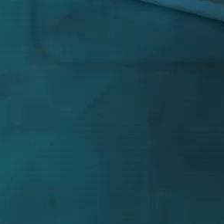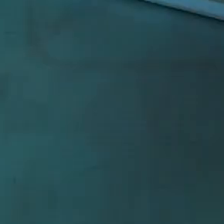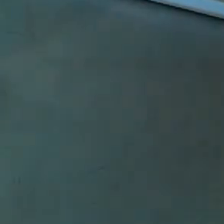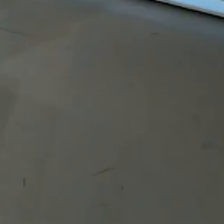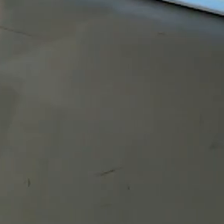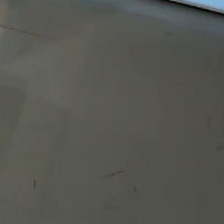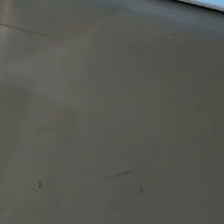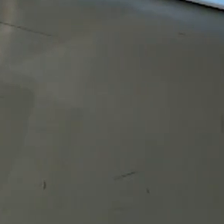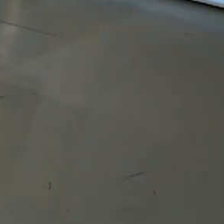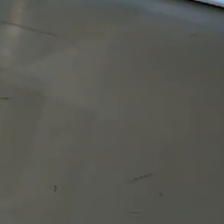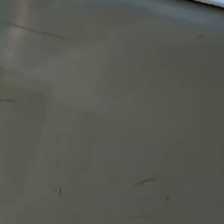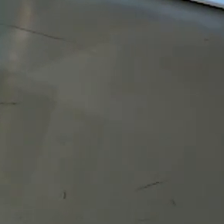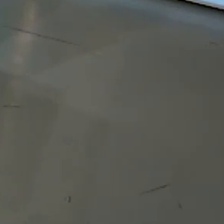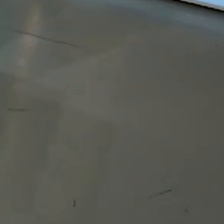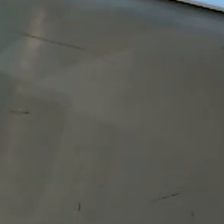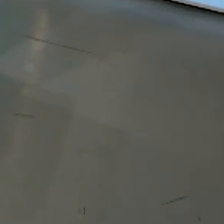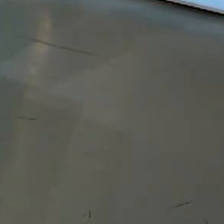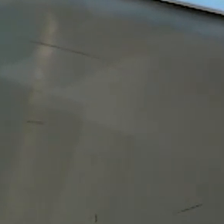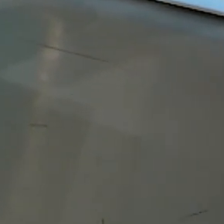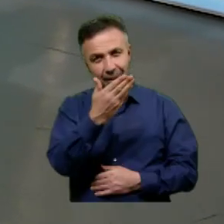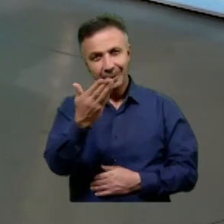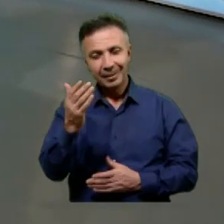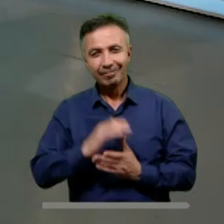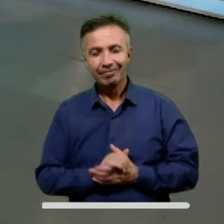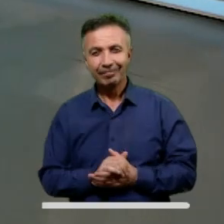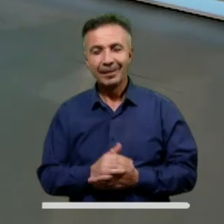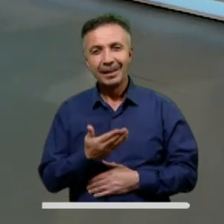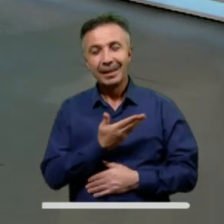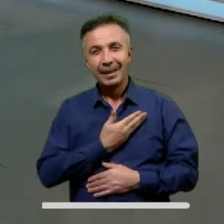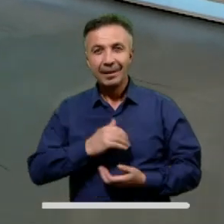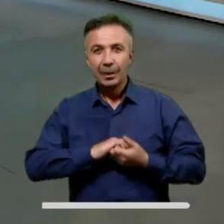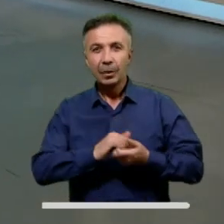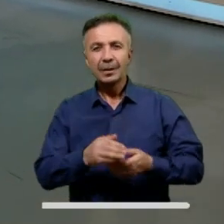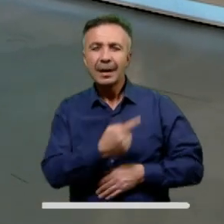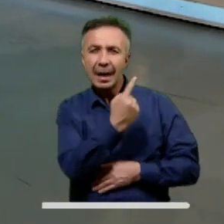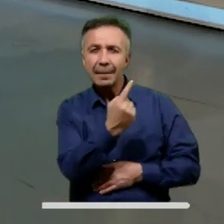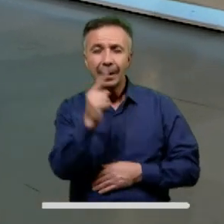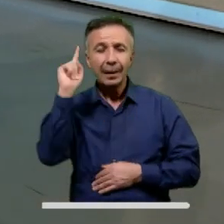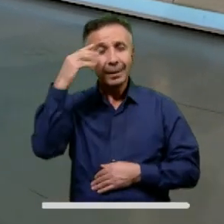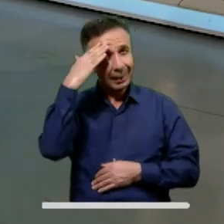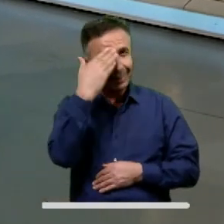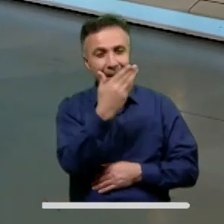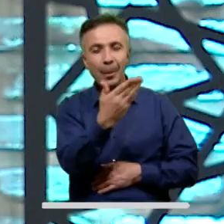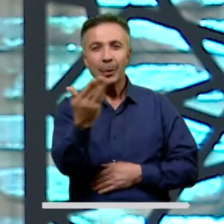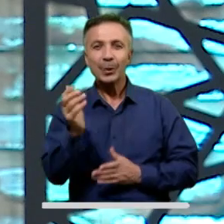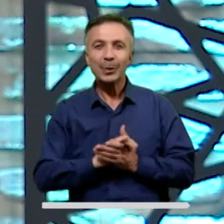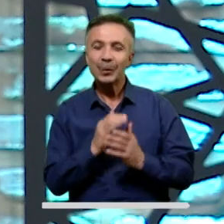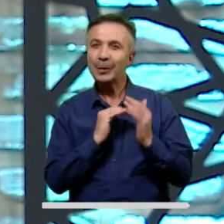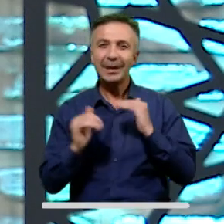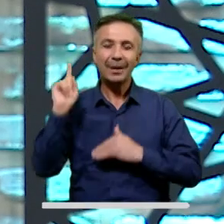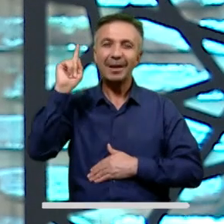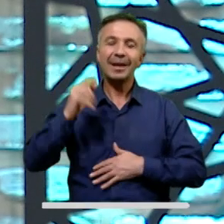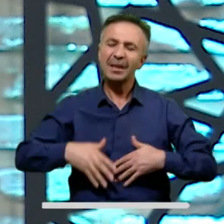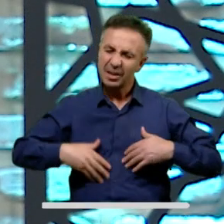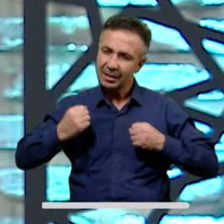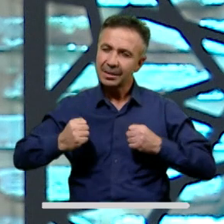farzdır. Esselamu Aleyküm ve Rahmetullahi ve Berekatuhu. Sevgili dostlar, her birinizi Allah'ın selamıyla selamlıyoruz. Cenab-ı Allah'tan